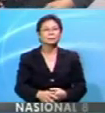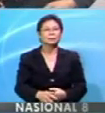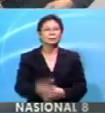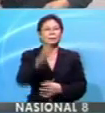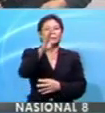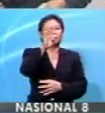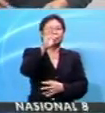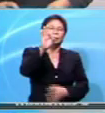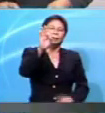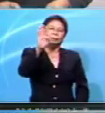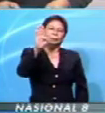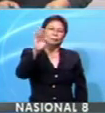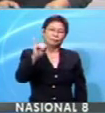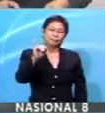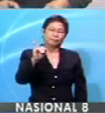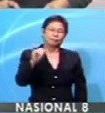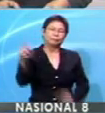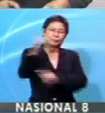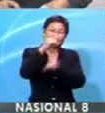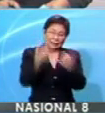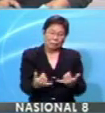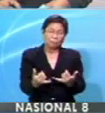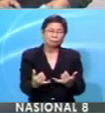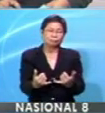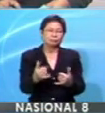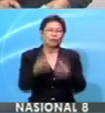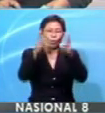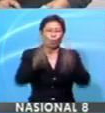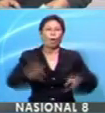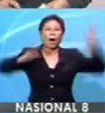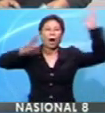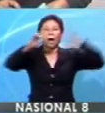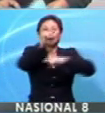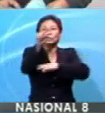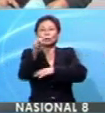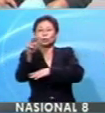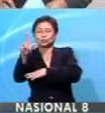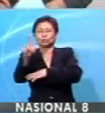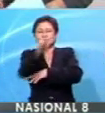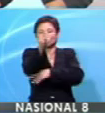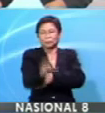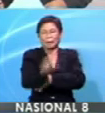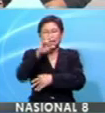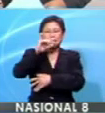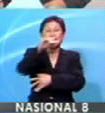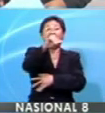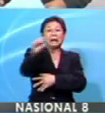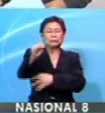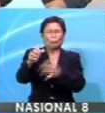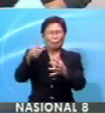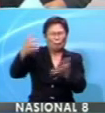biro siasatan persekutuan FBI hari ini mengesahkan warga Malaysia Zulkifli bin hir salah seorang pengganas yang paling